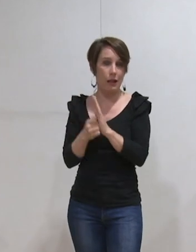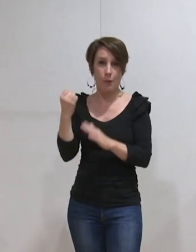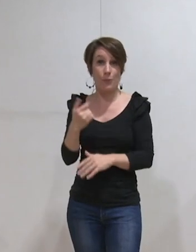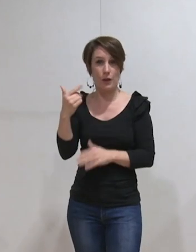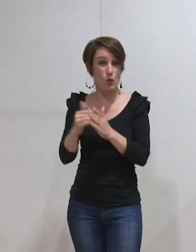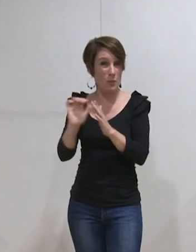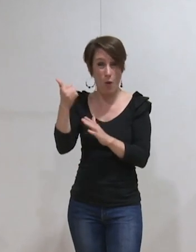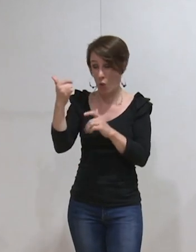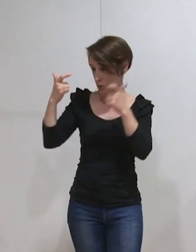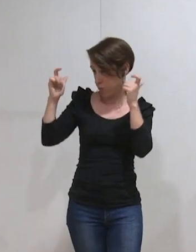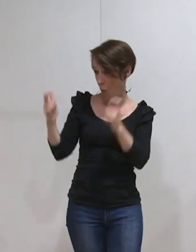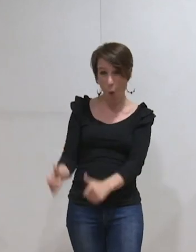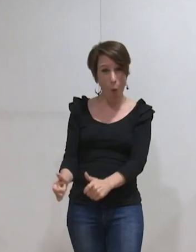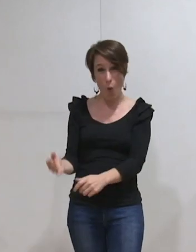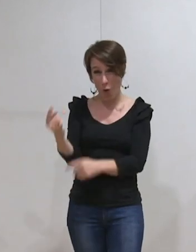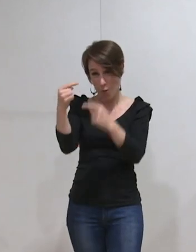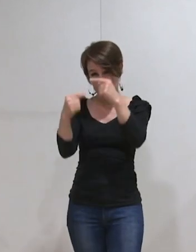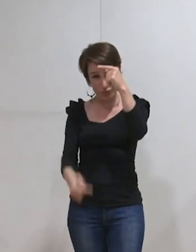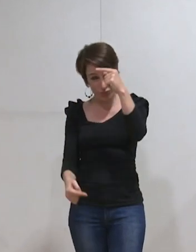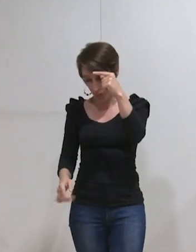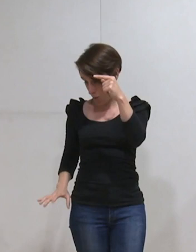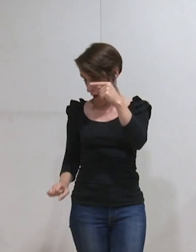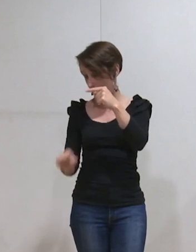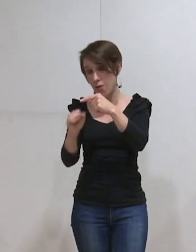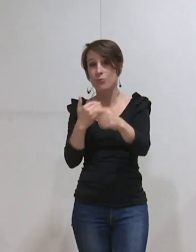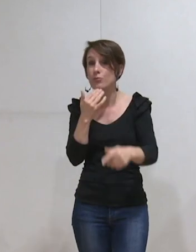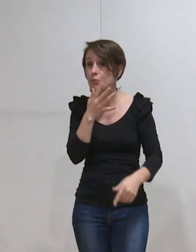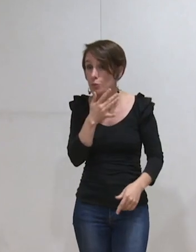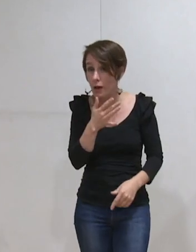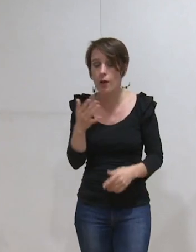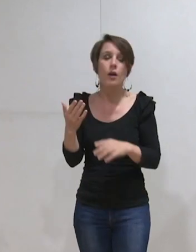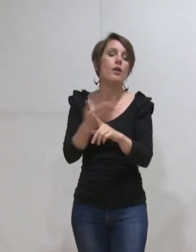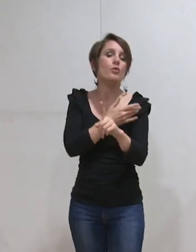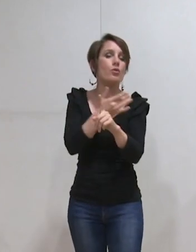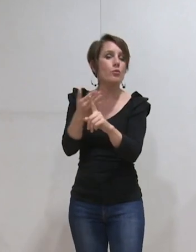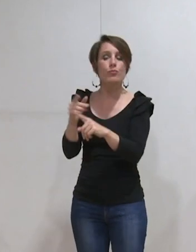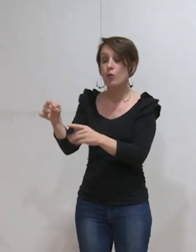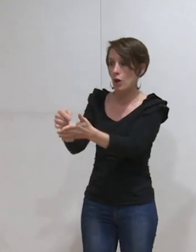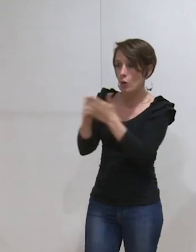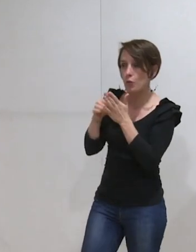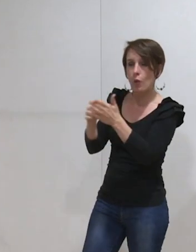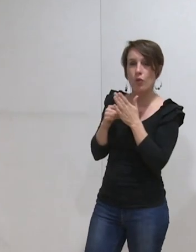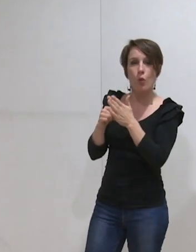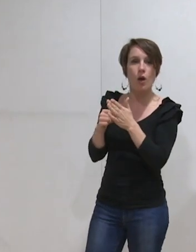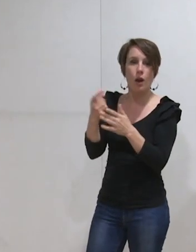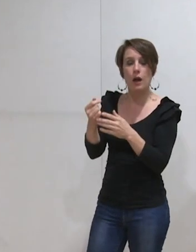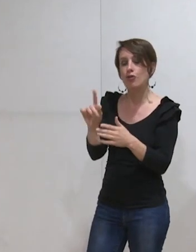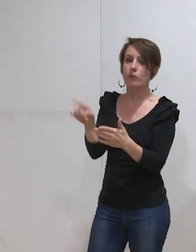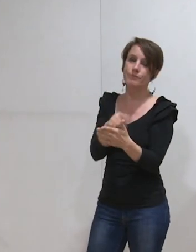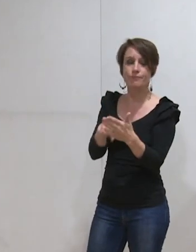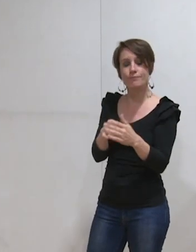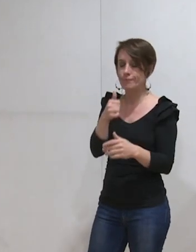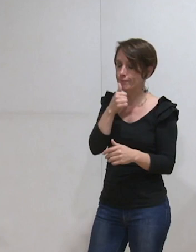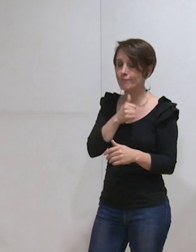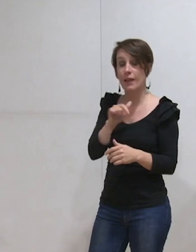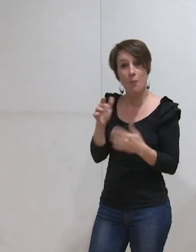n'a pu être enrayé depuis et malgré les exonérations pour des montants dus précédemment à la ville en 2014 et 2015 la SEM reste